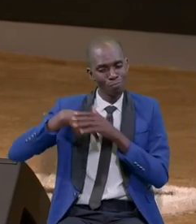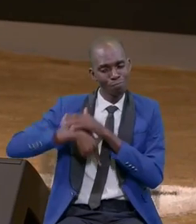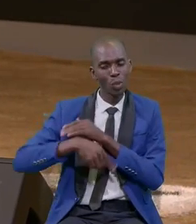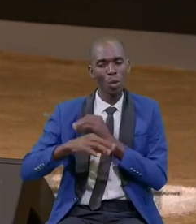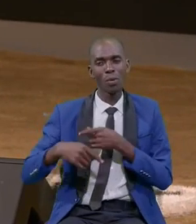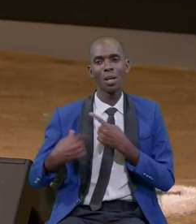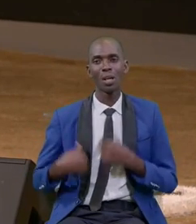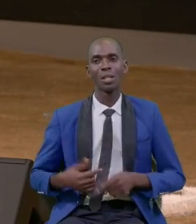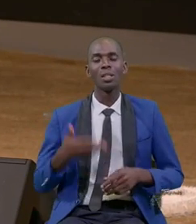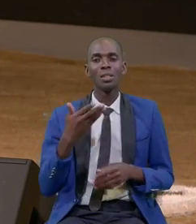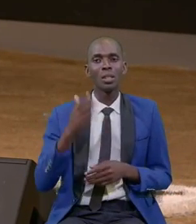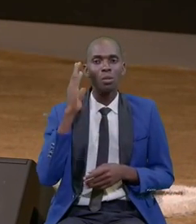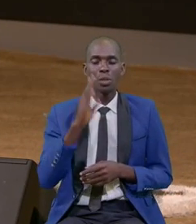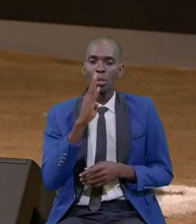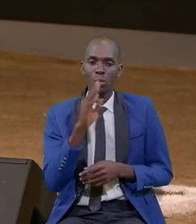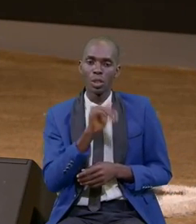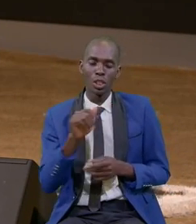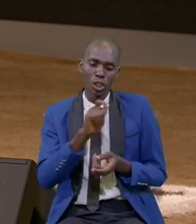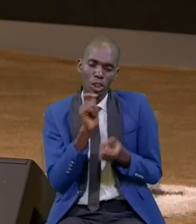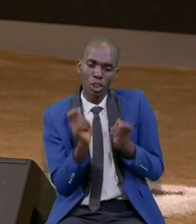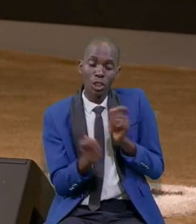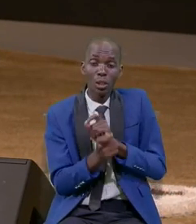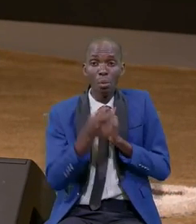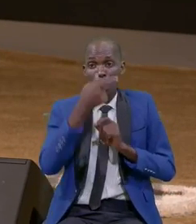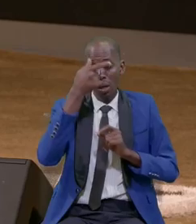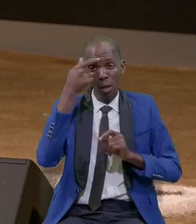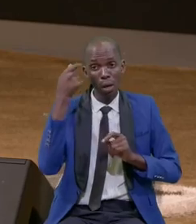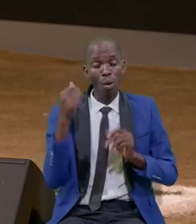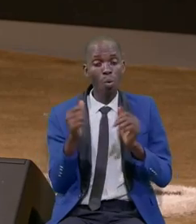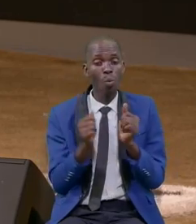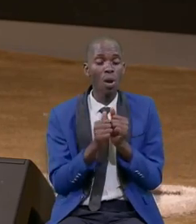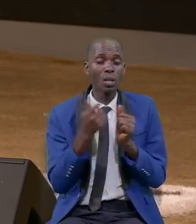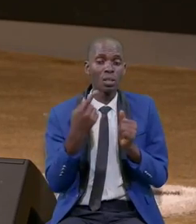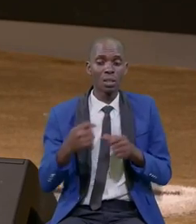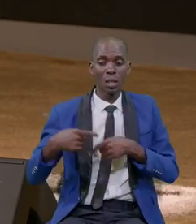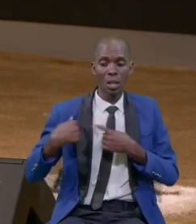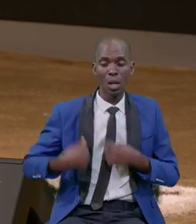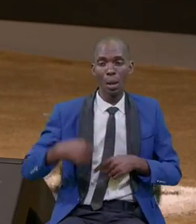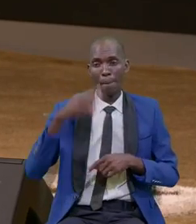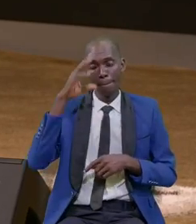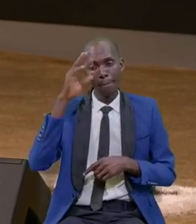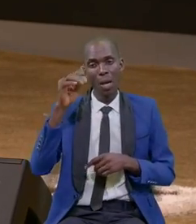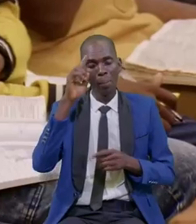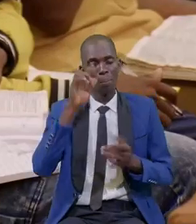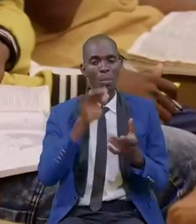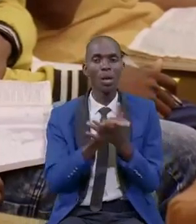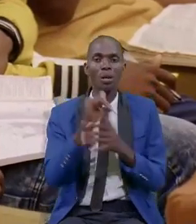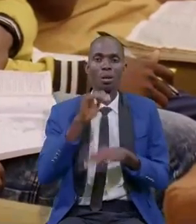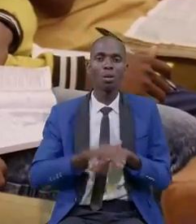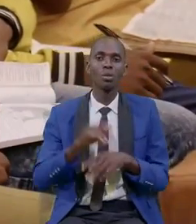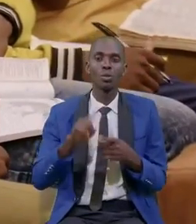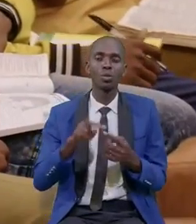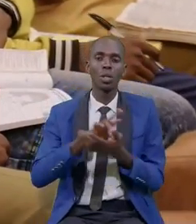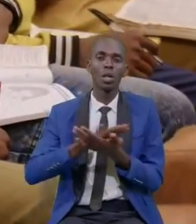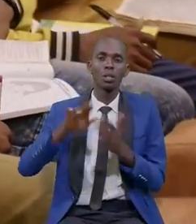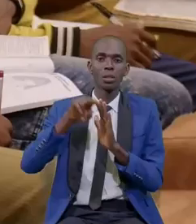votre cœur, votre vie, il y aura une transformation, un changement. Car c'est en croyant du